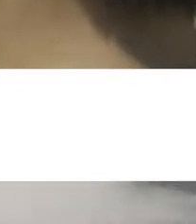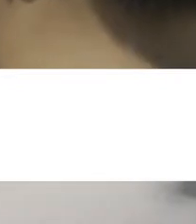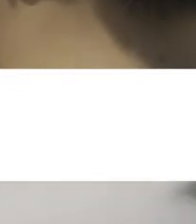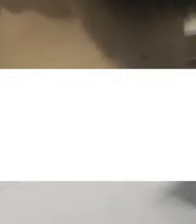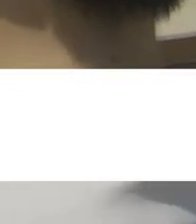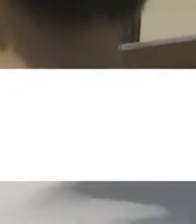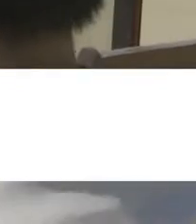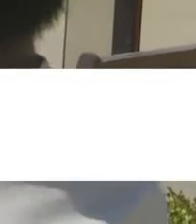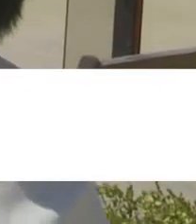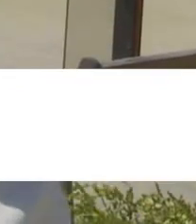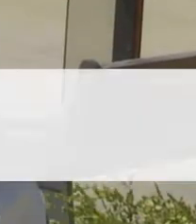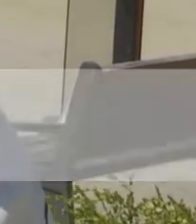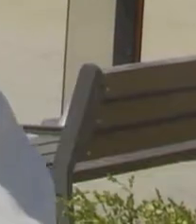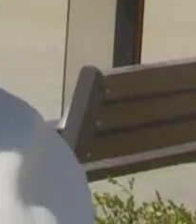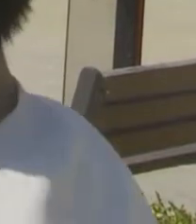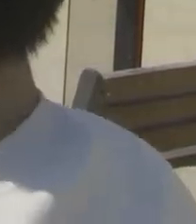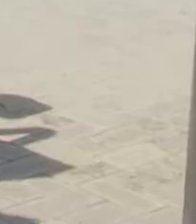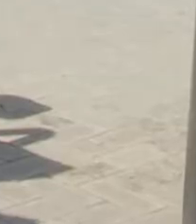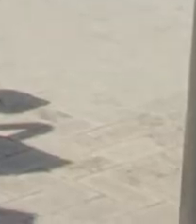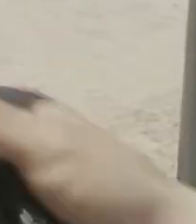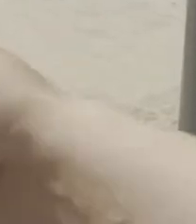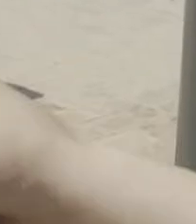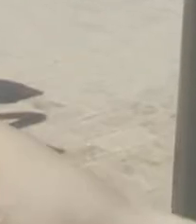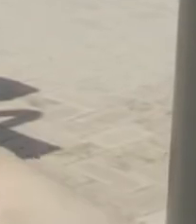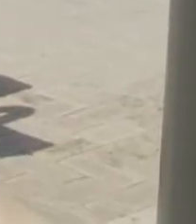배변 봉투함을 설치했습니다.